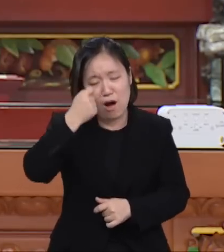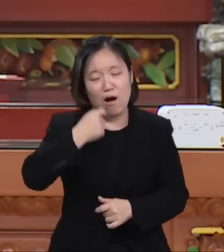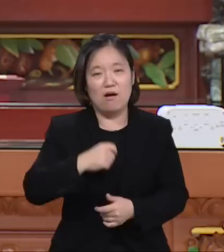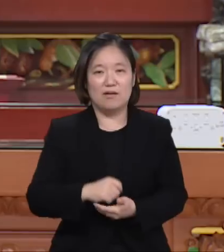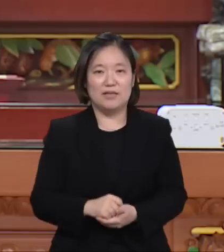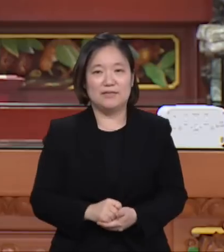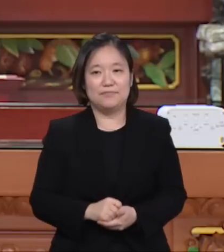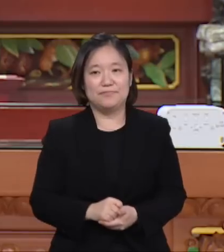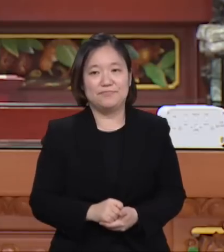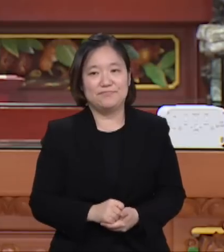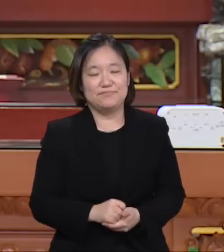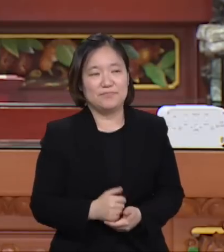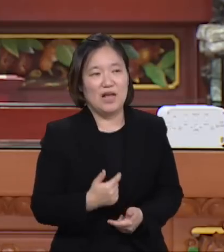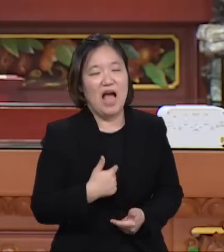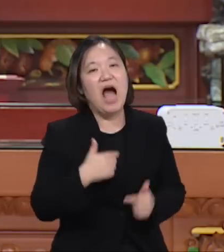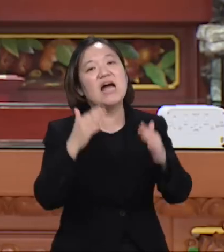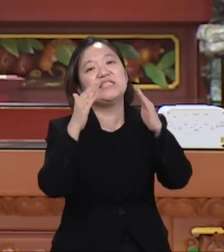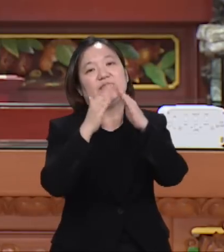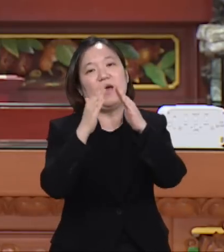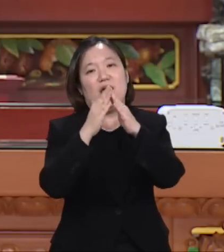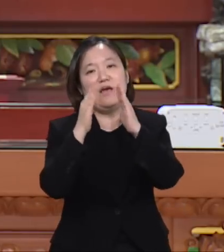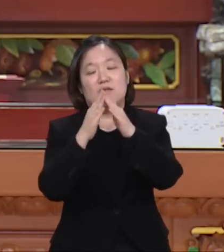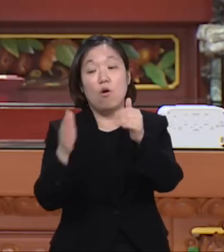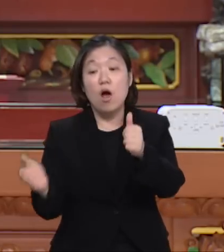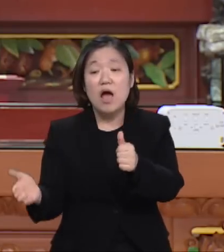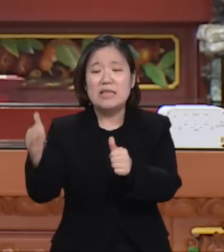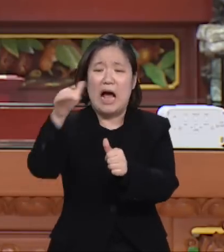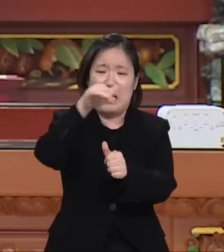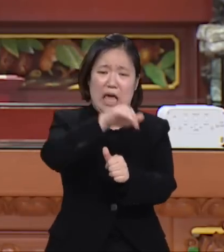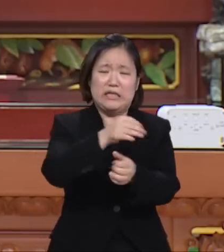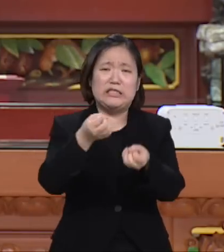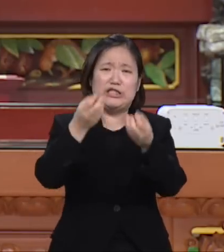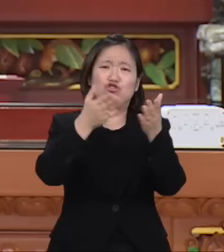집에서는 장례식 준비를 하고 있었던 거예요